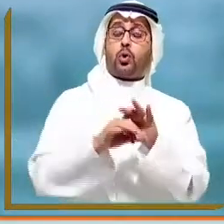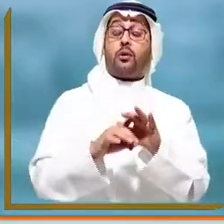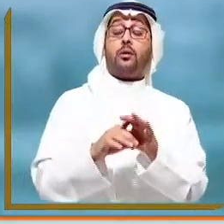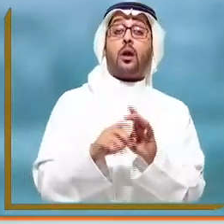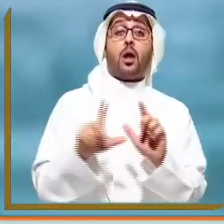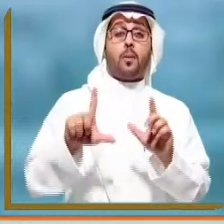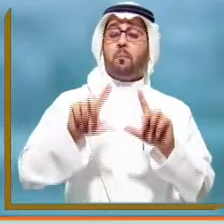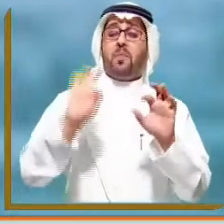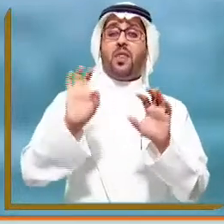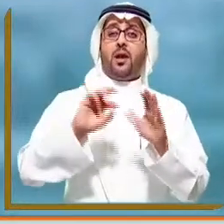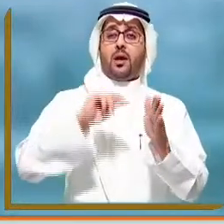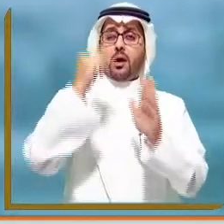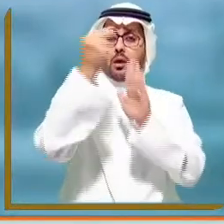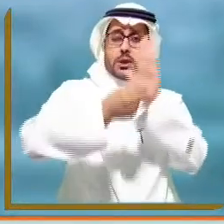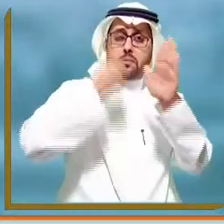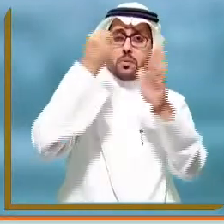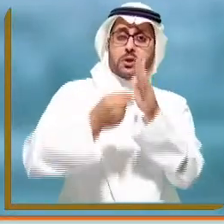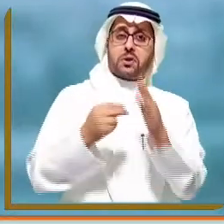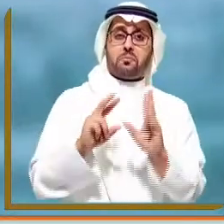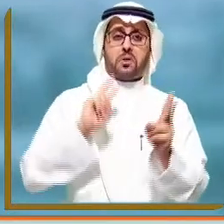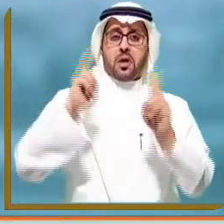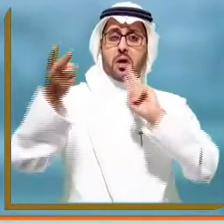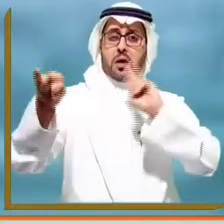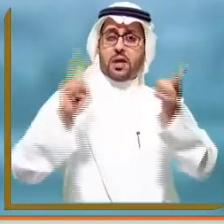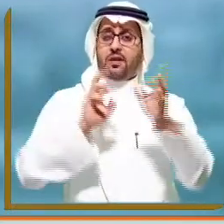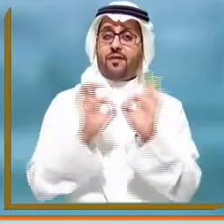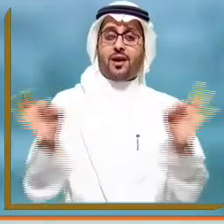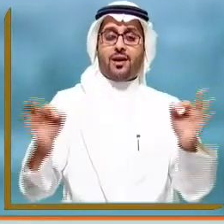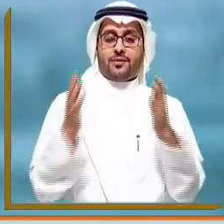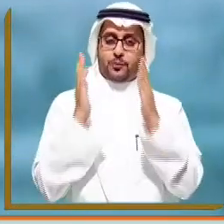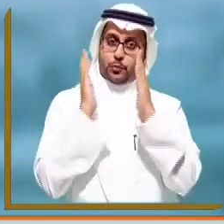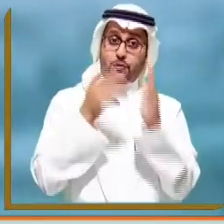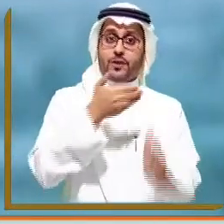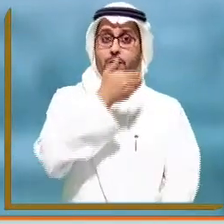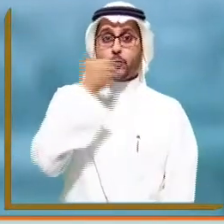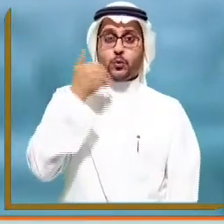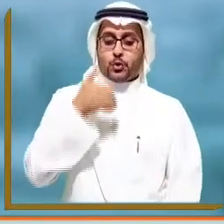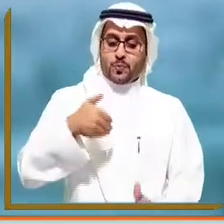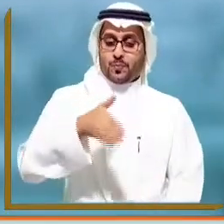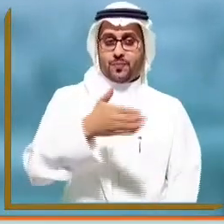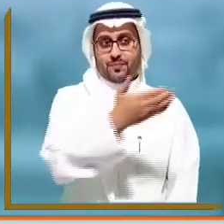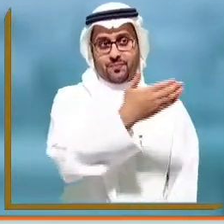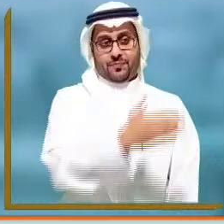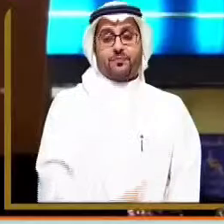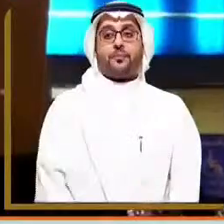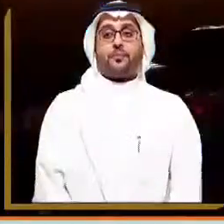لوحة فنية، وذلك احتفالا واحتفاء بشهر رمضان الكريم.